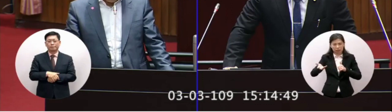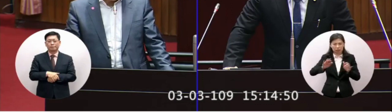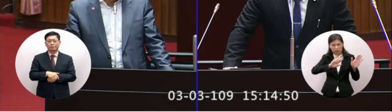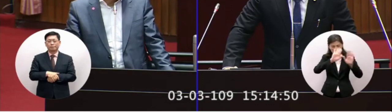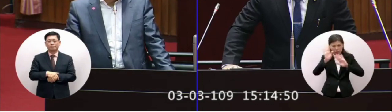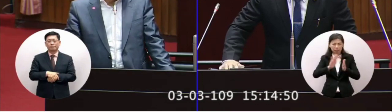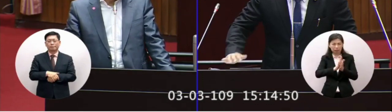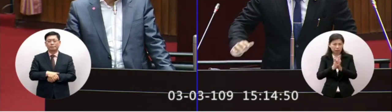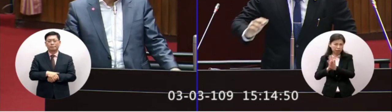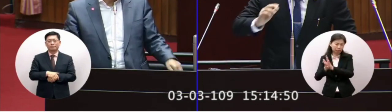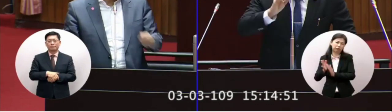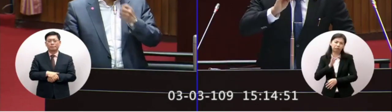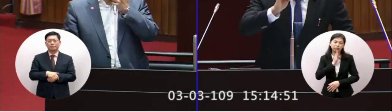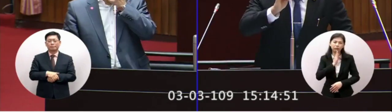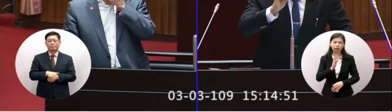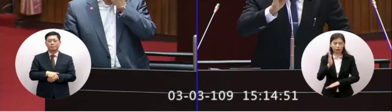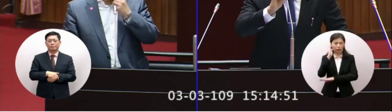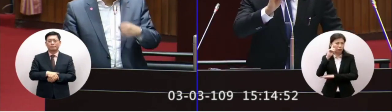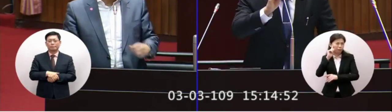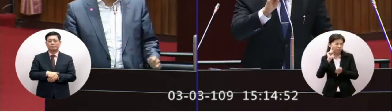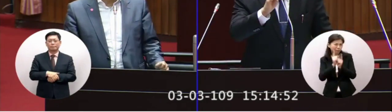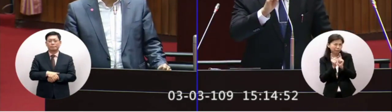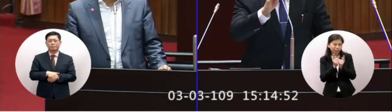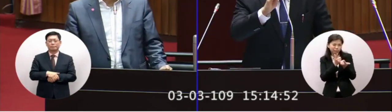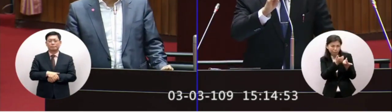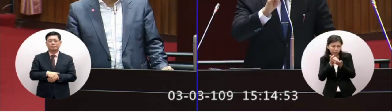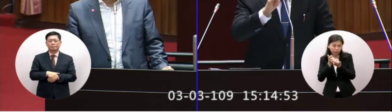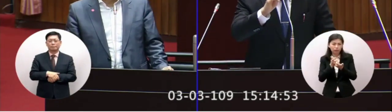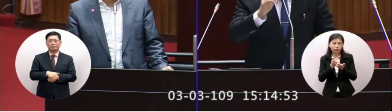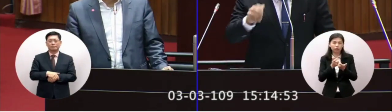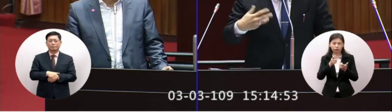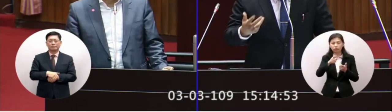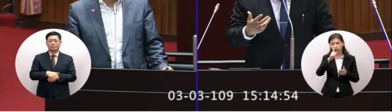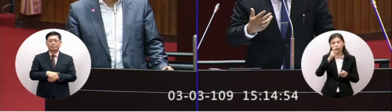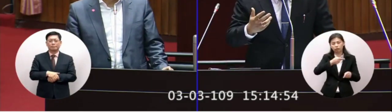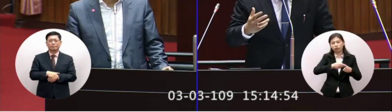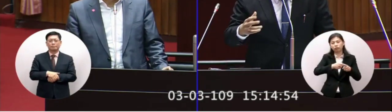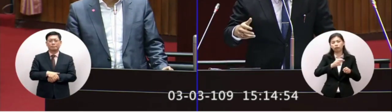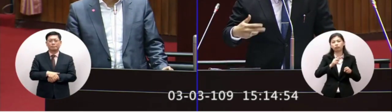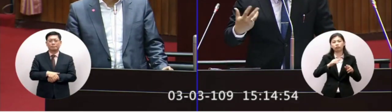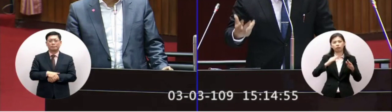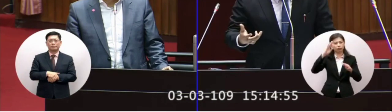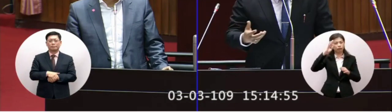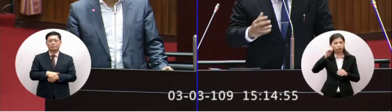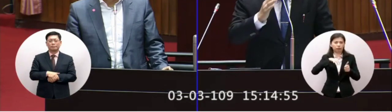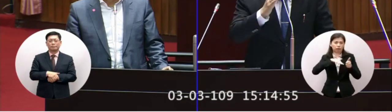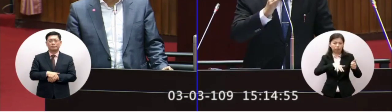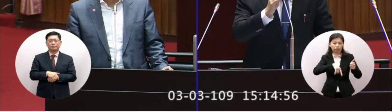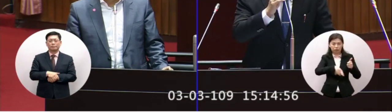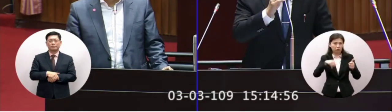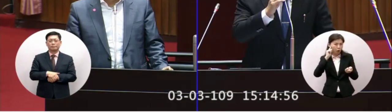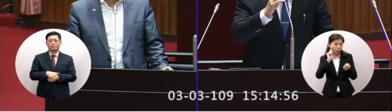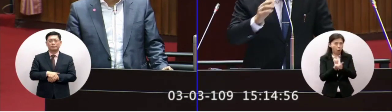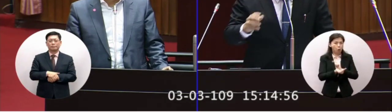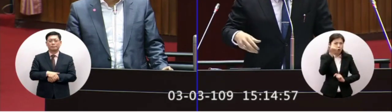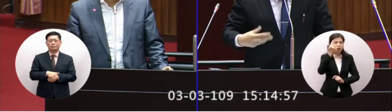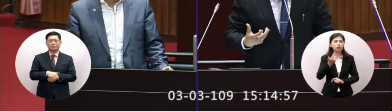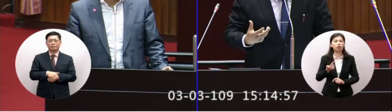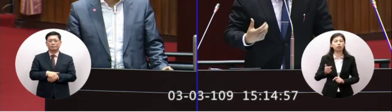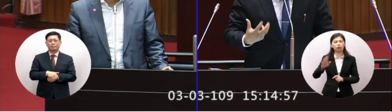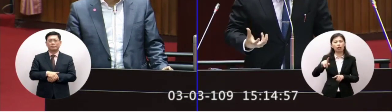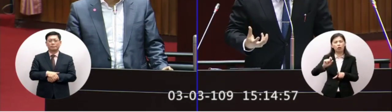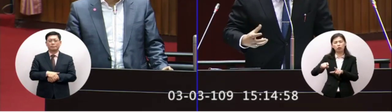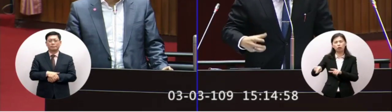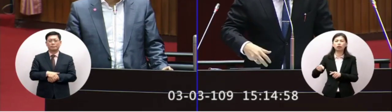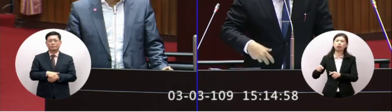的变化啦，那我们的应对其实我相信那个苏院长带的行政团队它是很快速的，那我们这个其实接获很多业者的陈